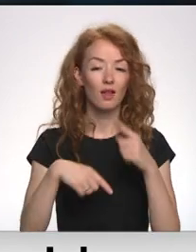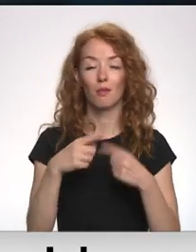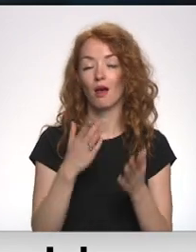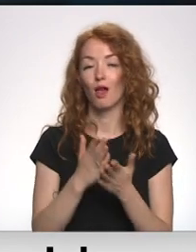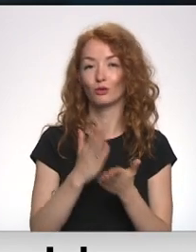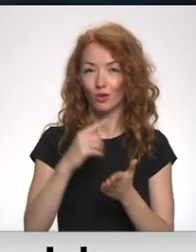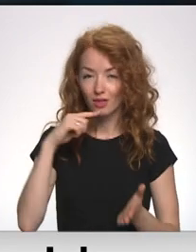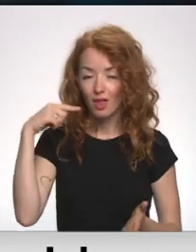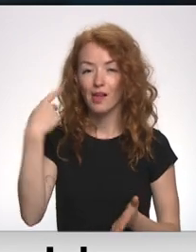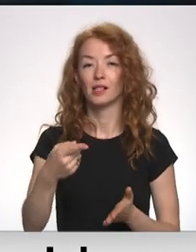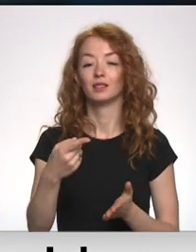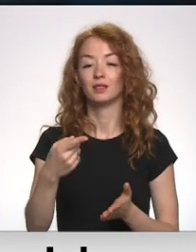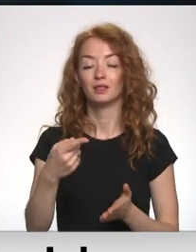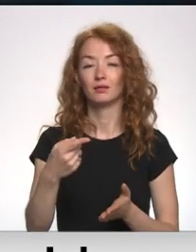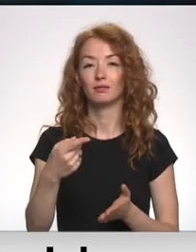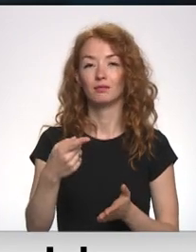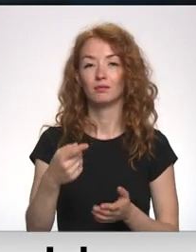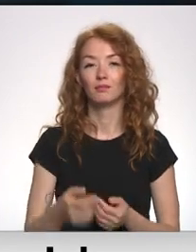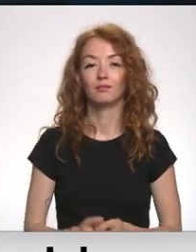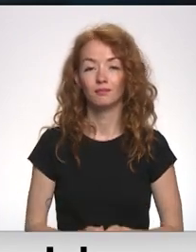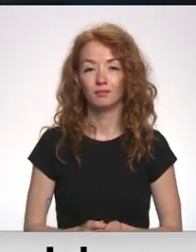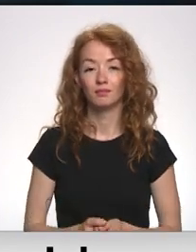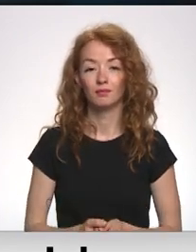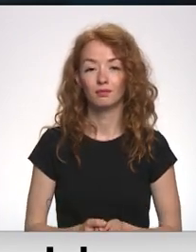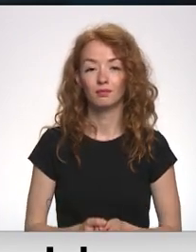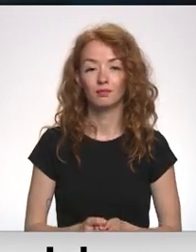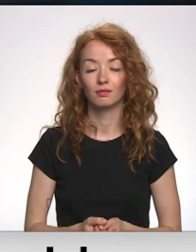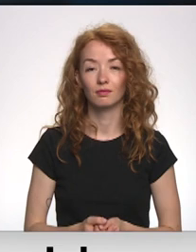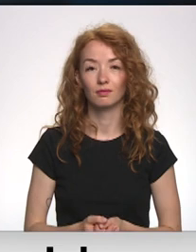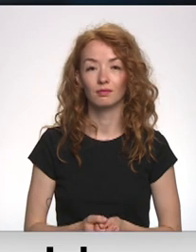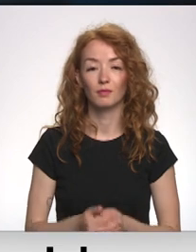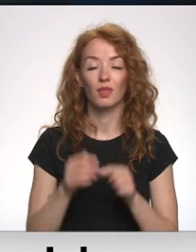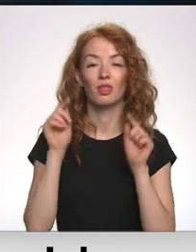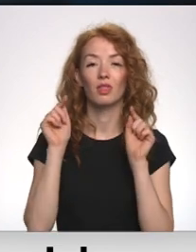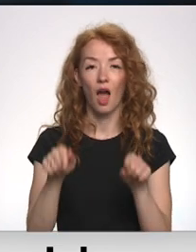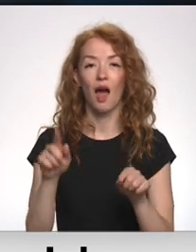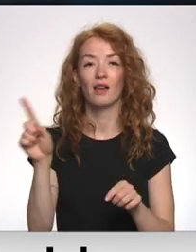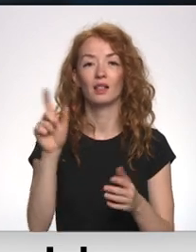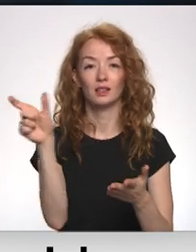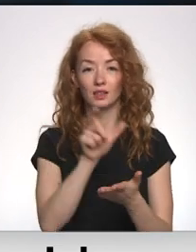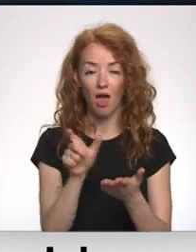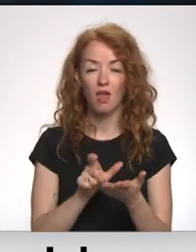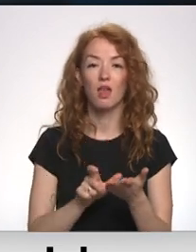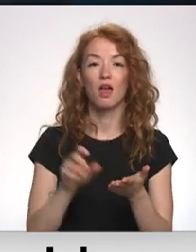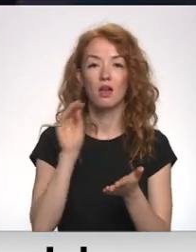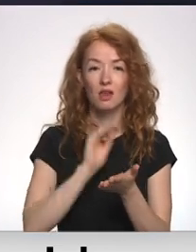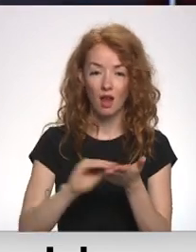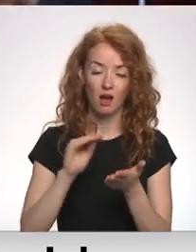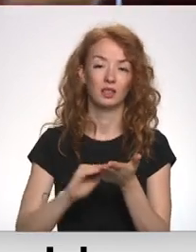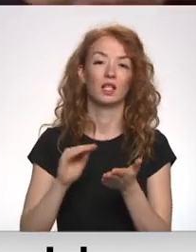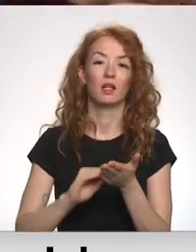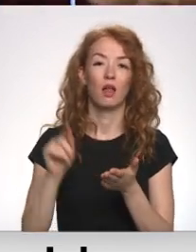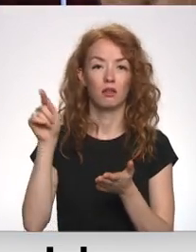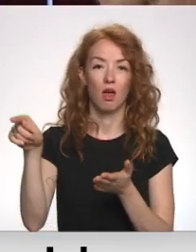teicis, ka tā nav Lēģera dzeja. Tā ir dzeja rakstīta Lēģerī.